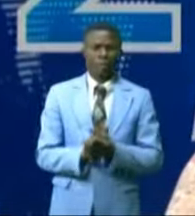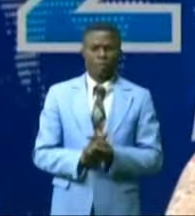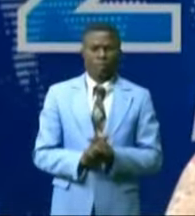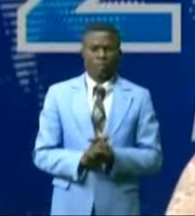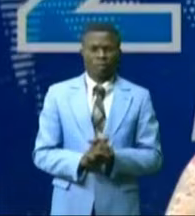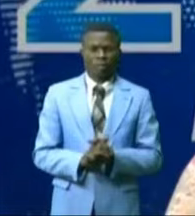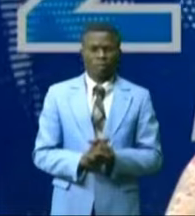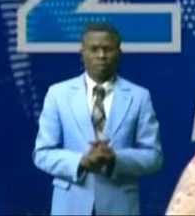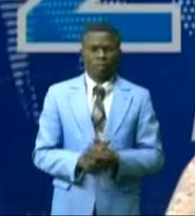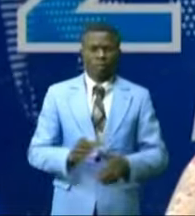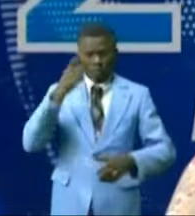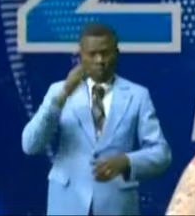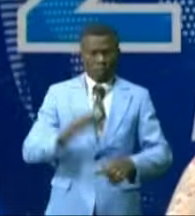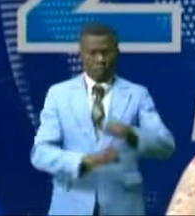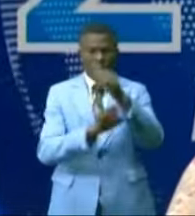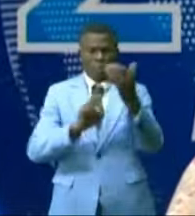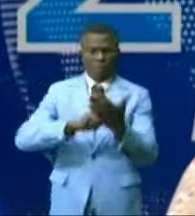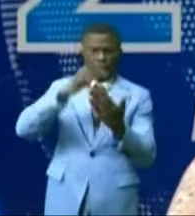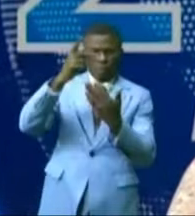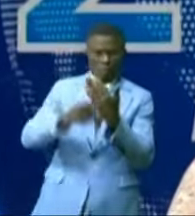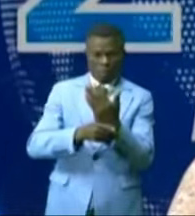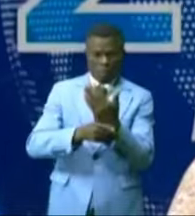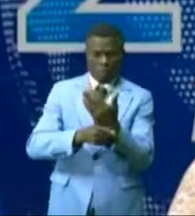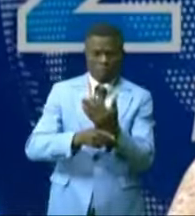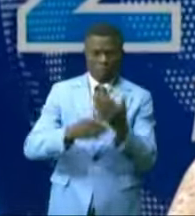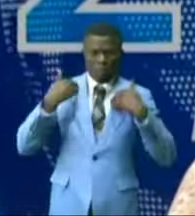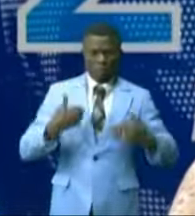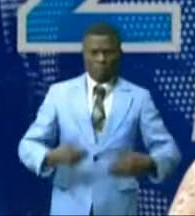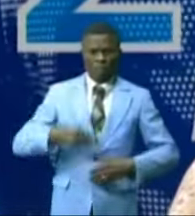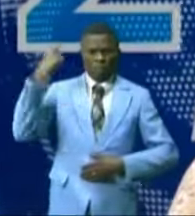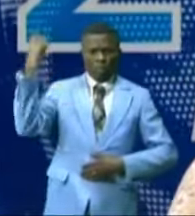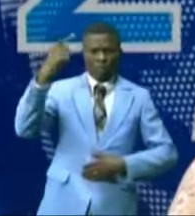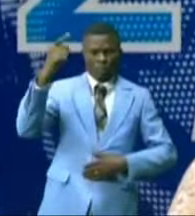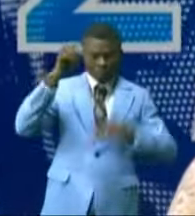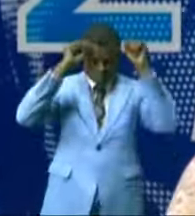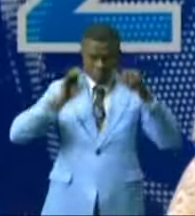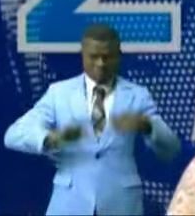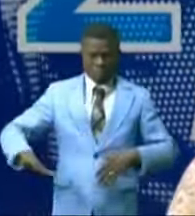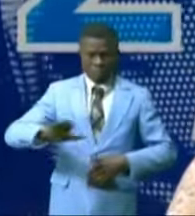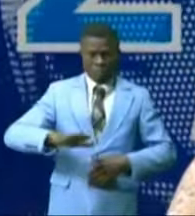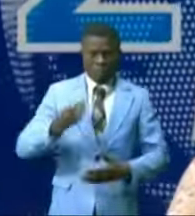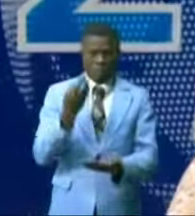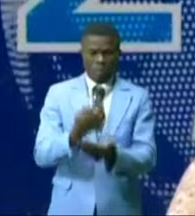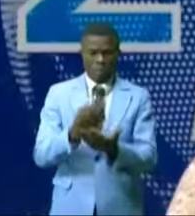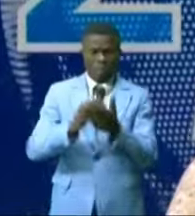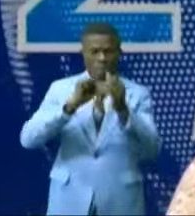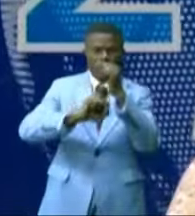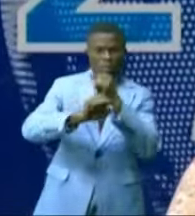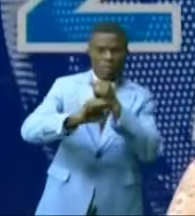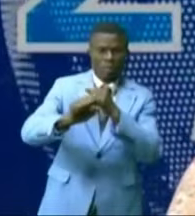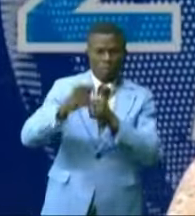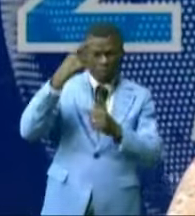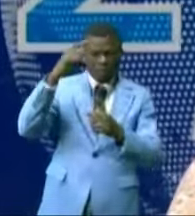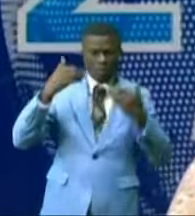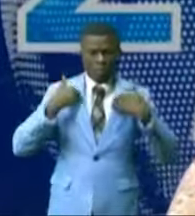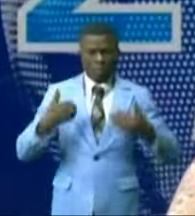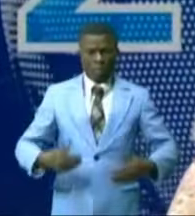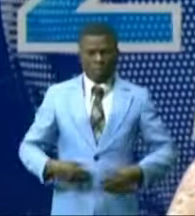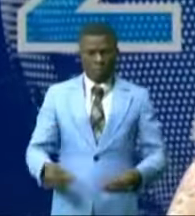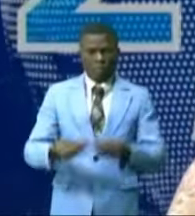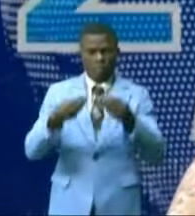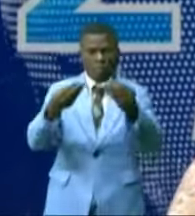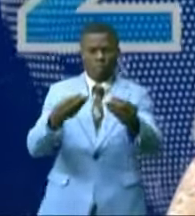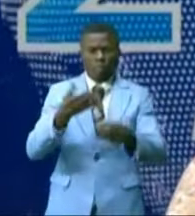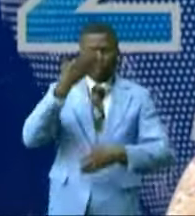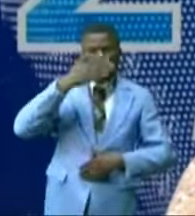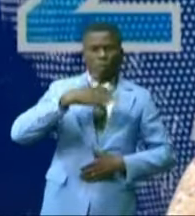Et une manière de soutenir le programme couverture santé universelle du chef de l'État, le fonds de promotion pour la santé dote